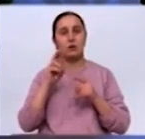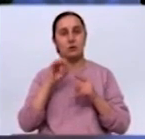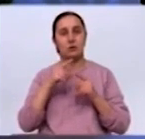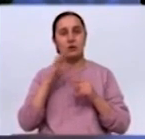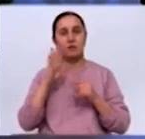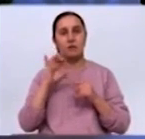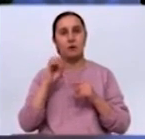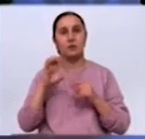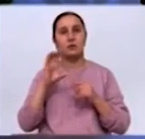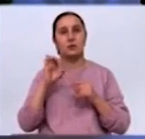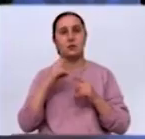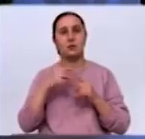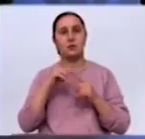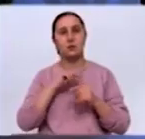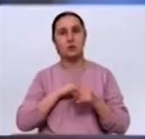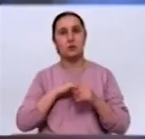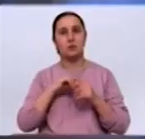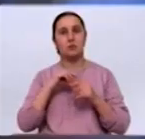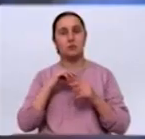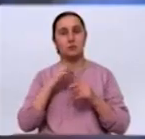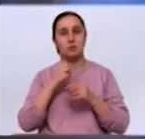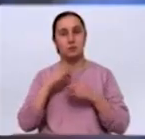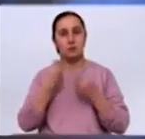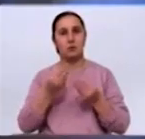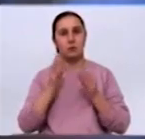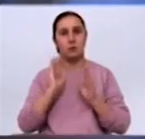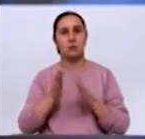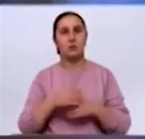veb-saytlarning ishlashini ta'minlab beradi.